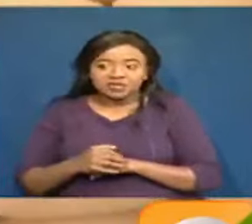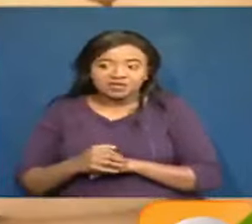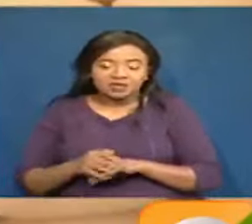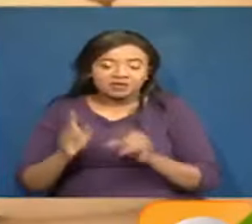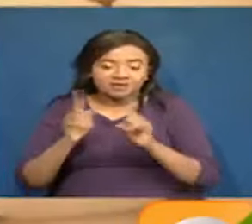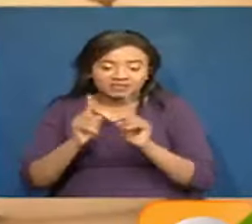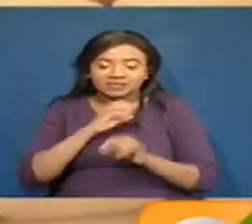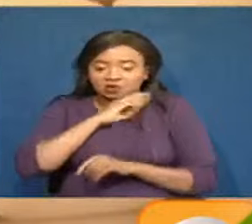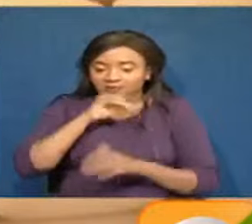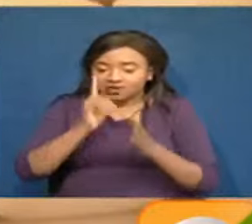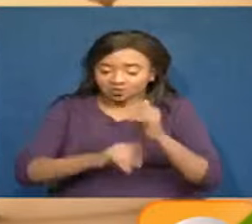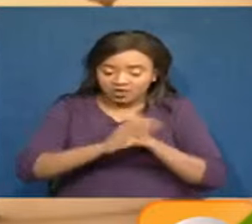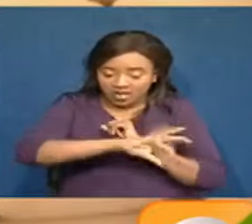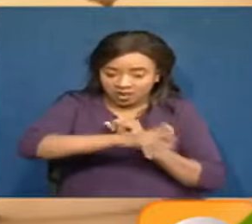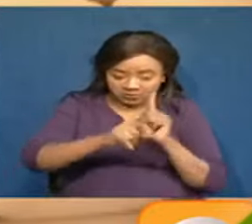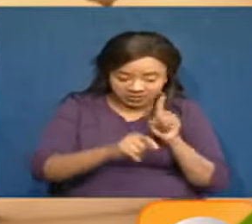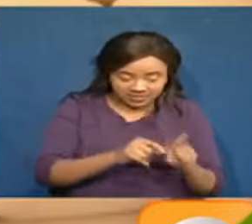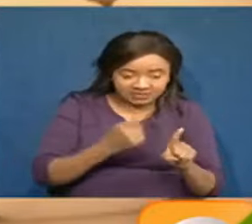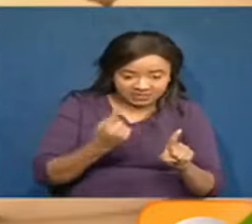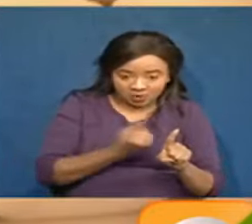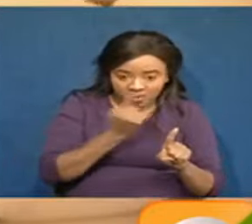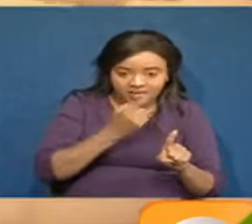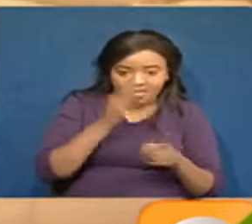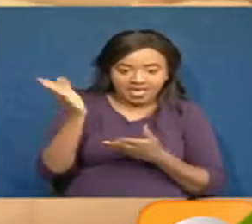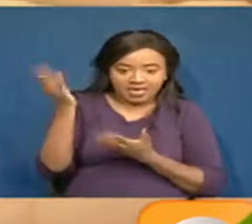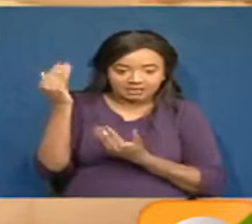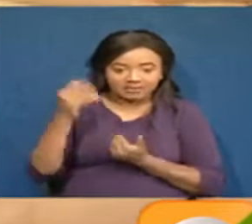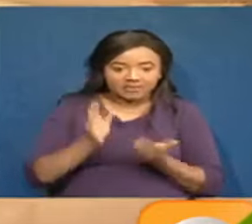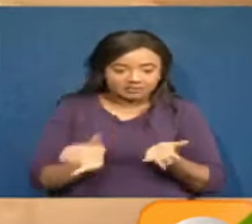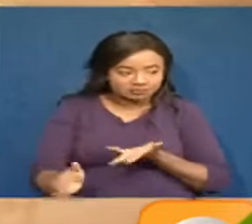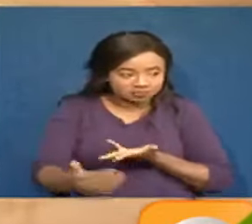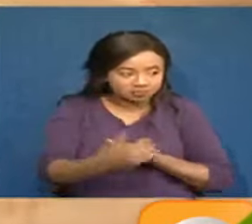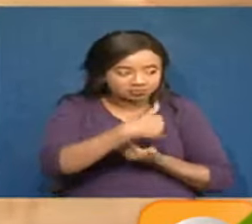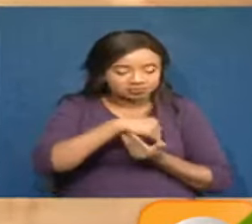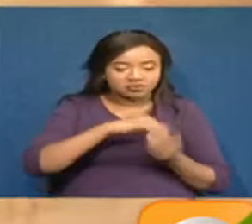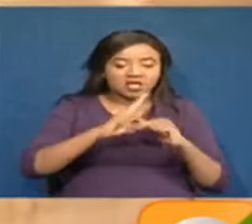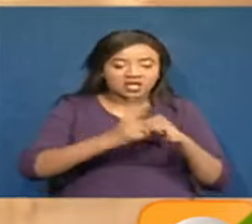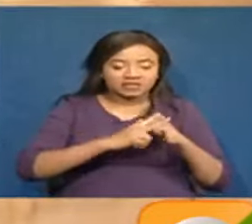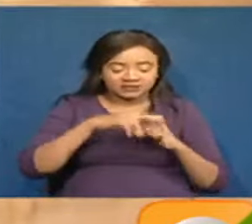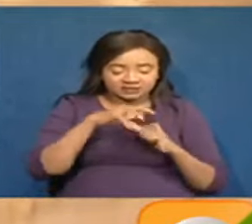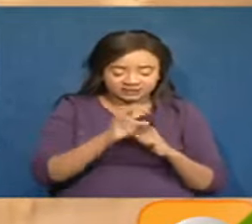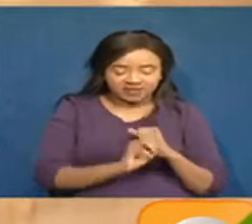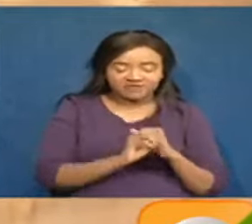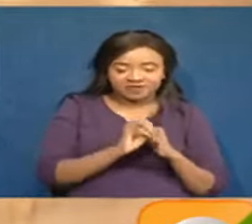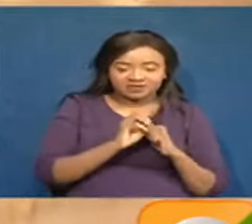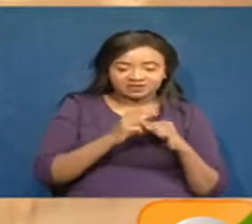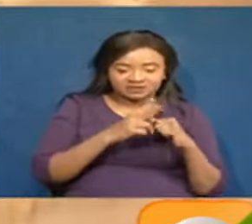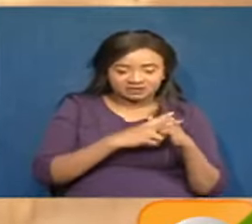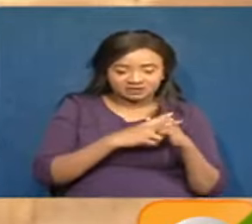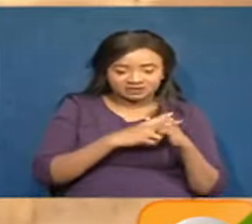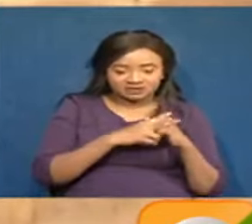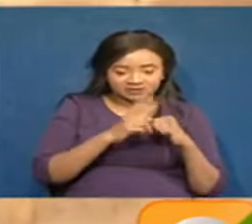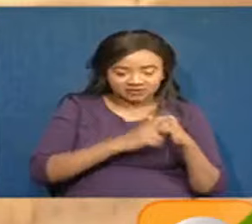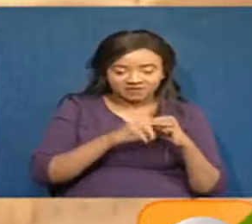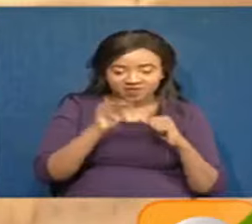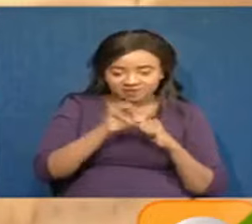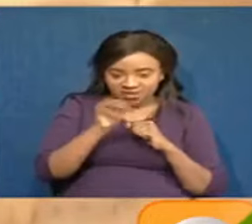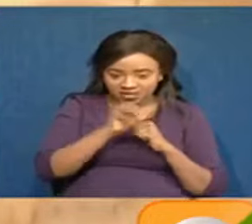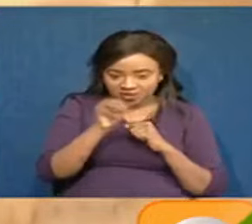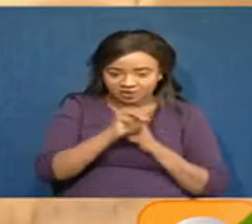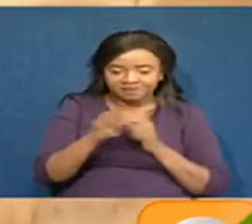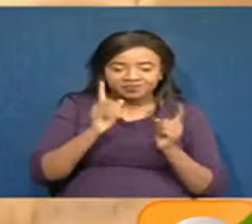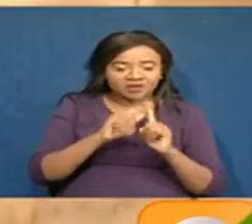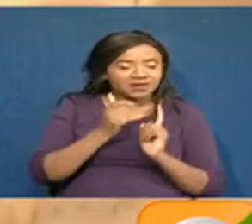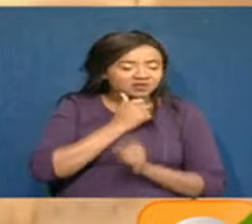Kwani kaunti ya Trans Nzoia pekee inatarajia zaidi ya magunia milioni 7. Wakiwa na maswali, serikali itatumia mbinu gani kununua ili